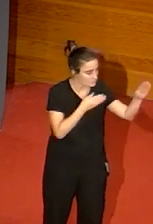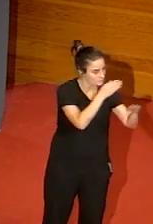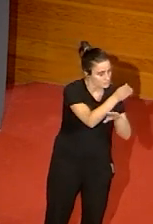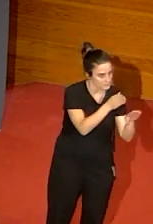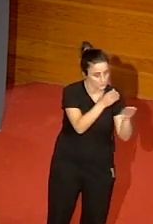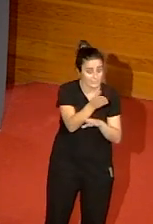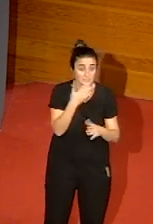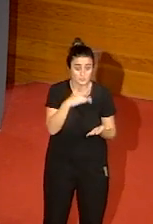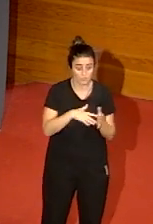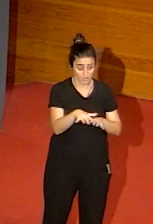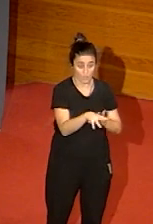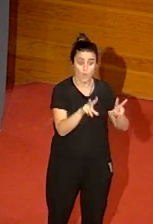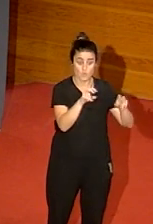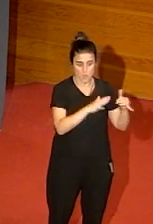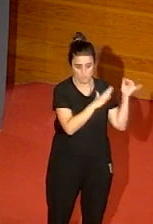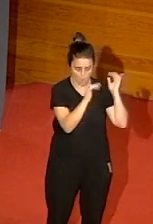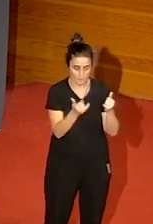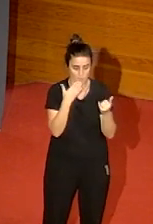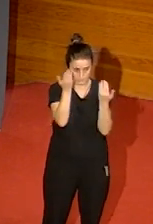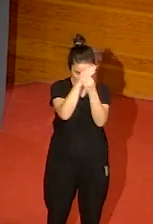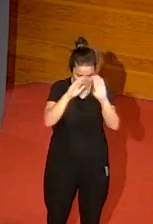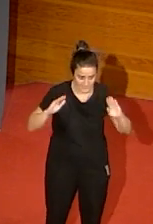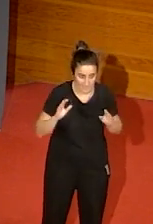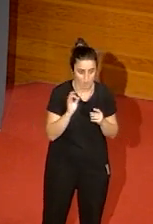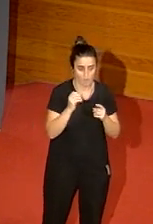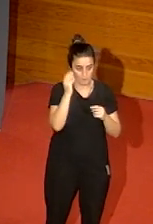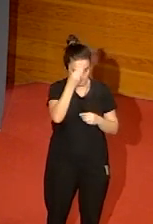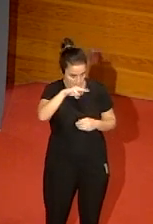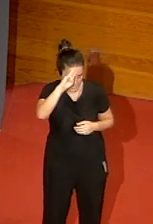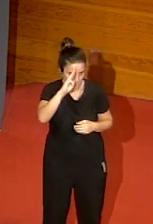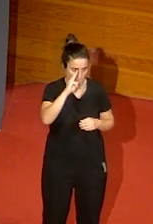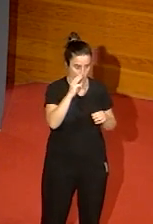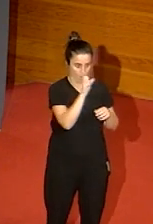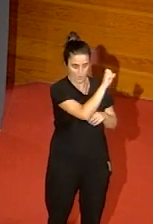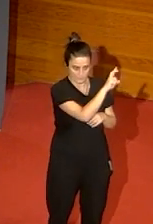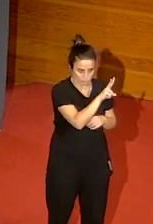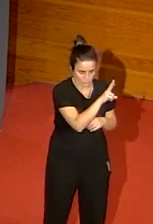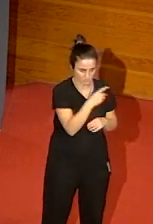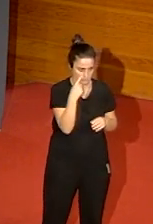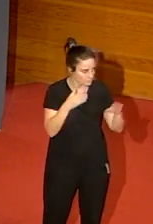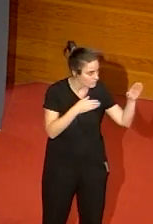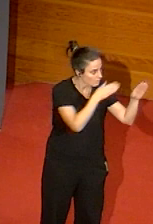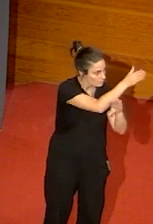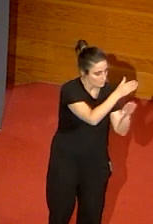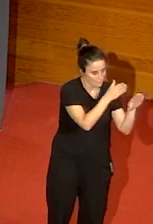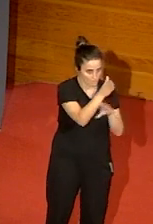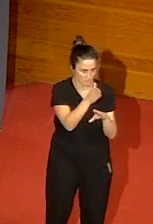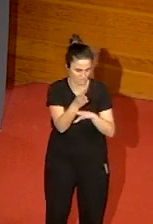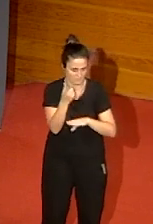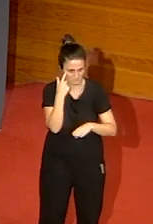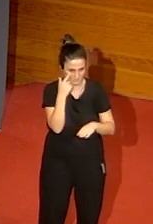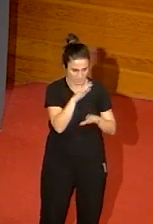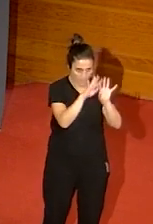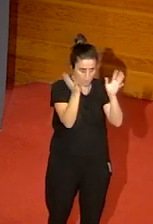berri bat ailegatzen zaretenean, Afganistan, Mexiko, inkluso Estatu Batuetara. Osa, nola sartzen zarete horko